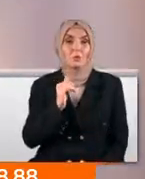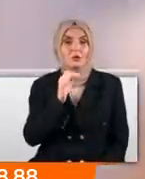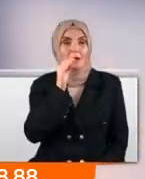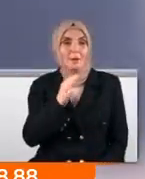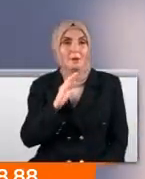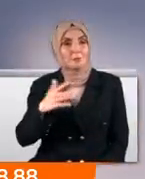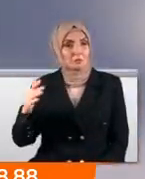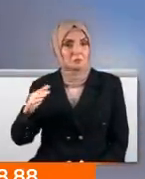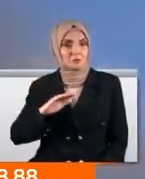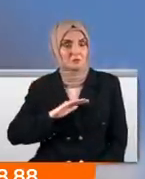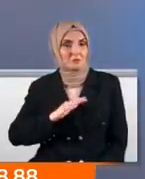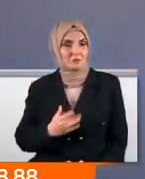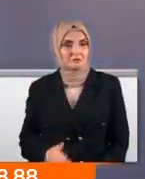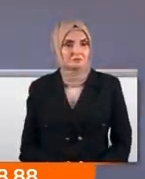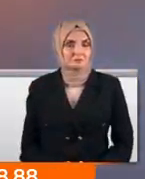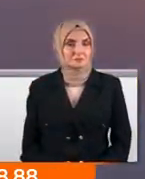değil.